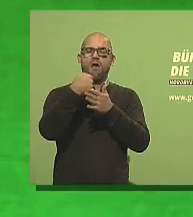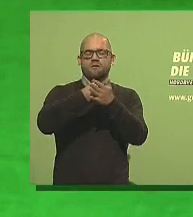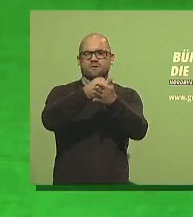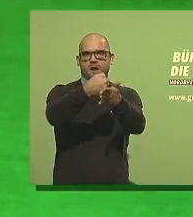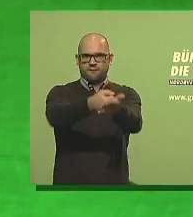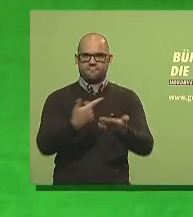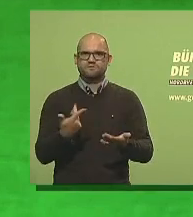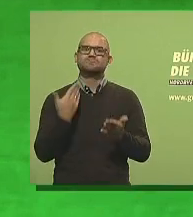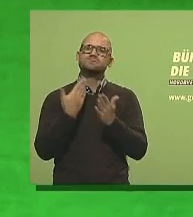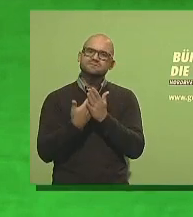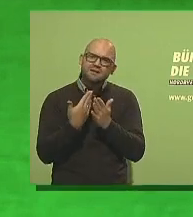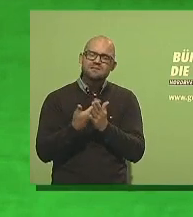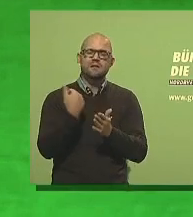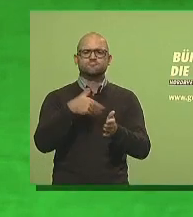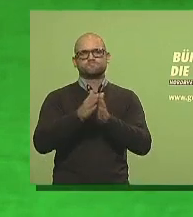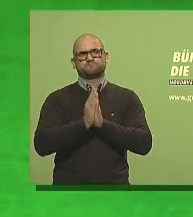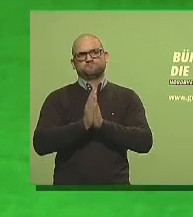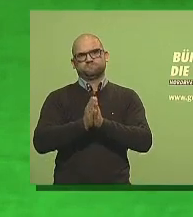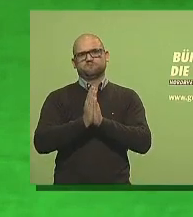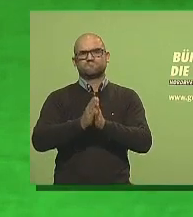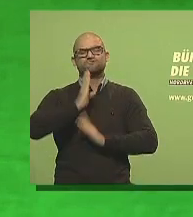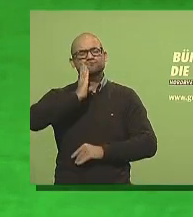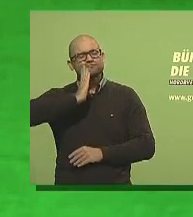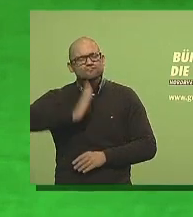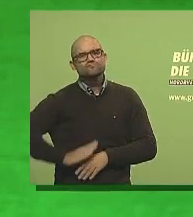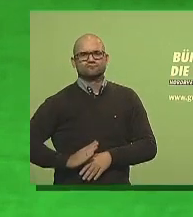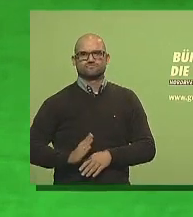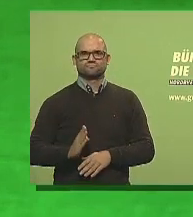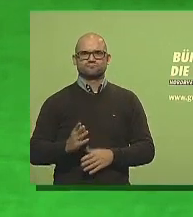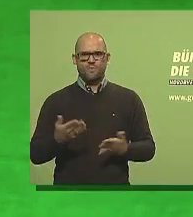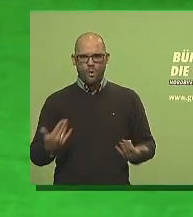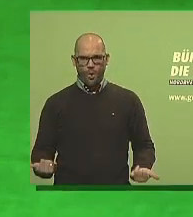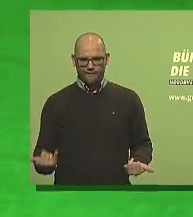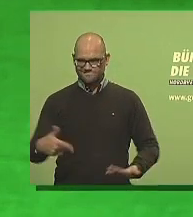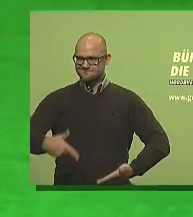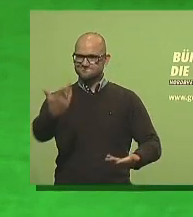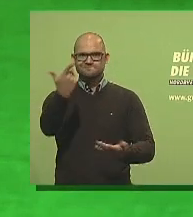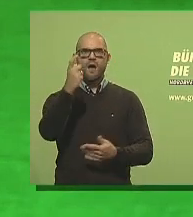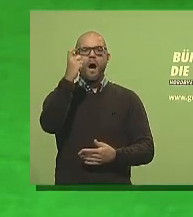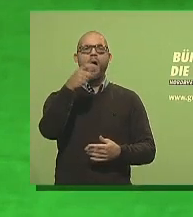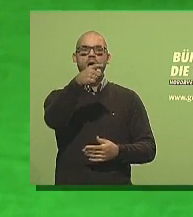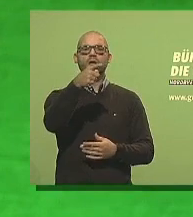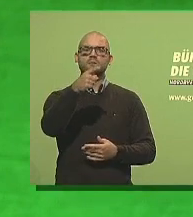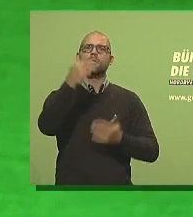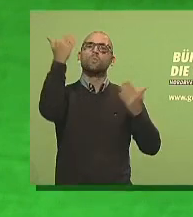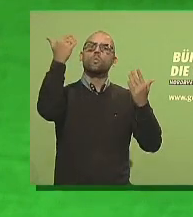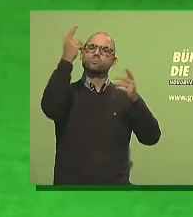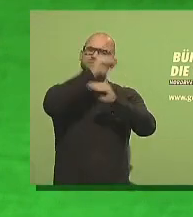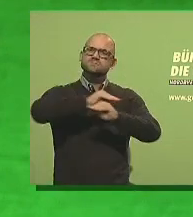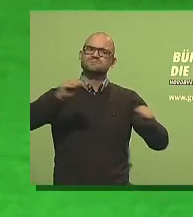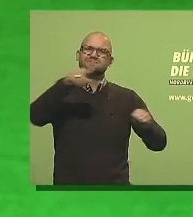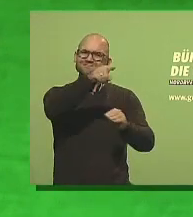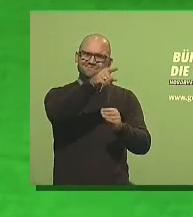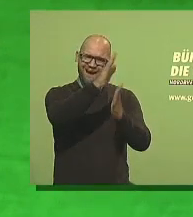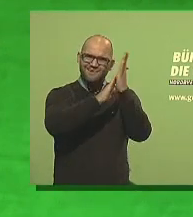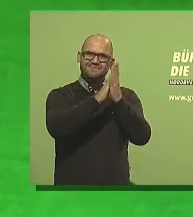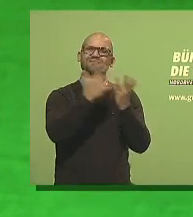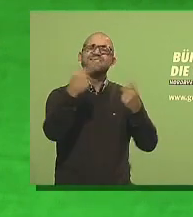Bitte, sagt uns, was los ist, wie heute hier beim Grußwort aus Hagen, sagt uns, was los ist, und helft uns bei